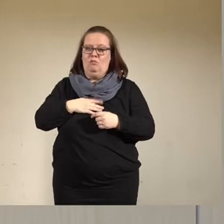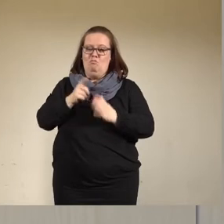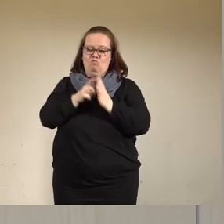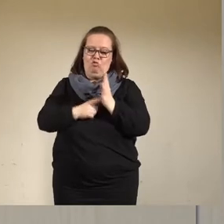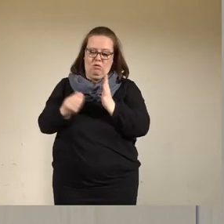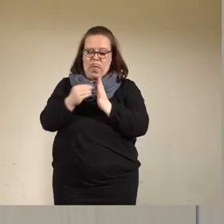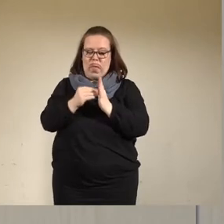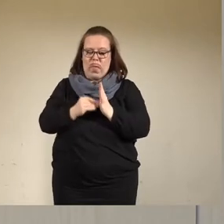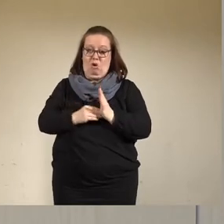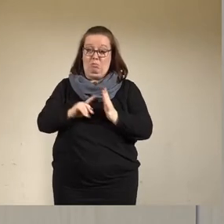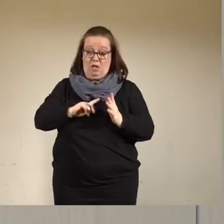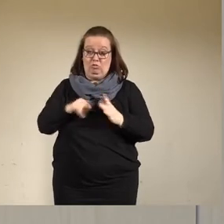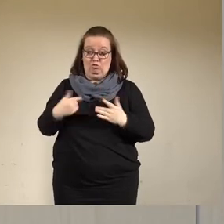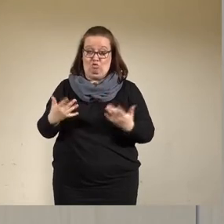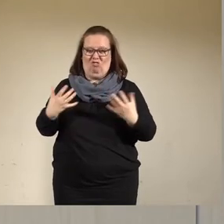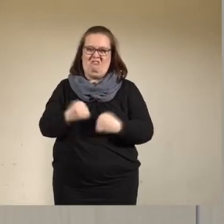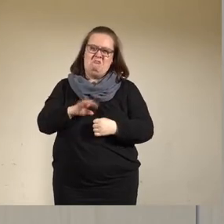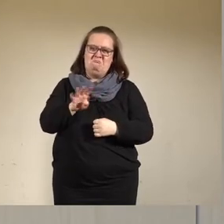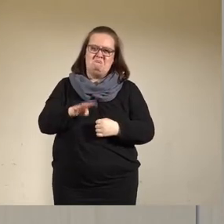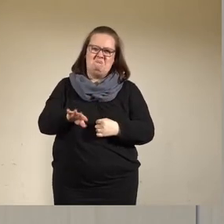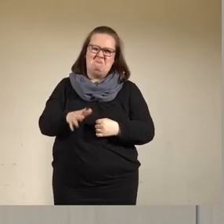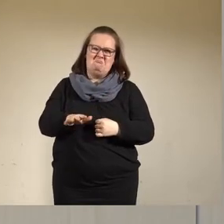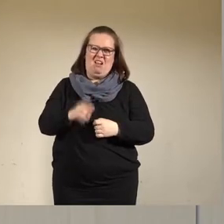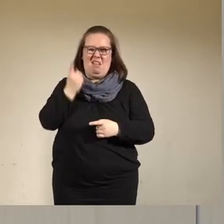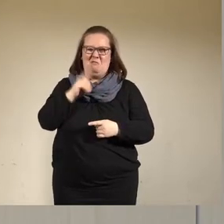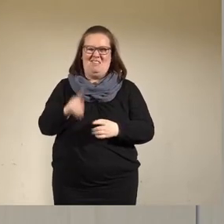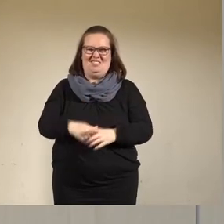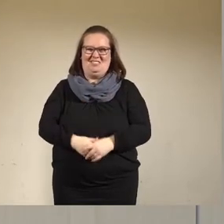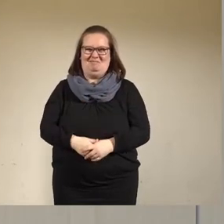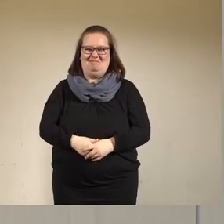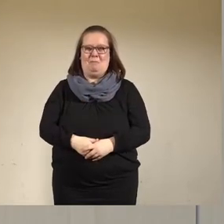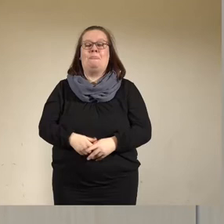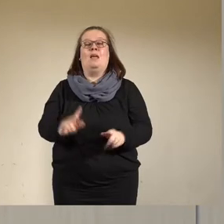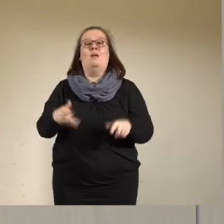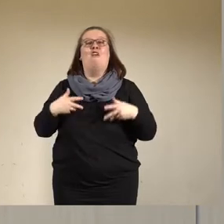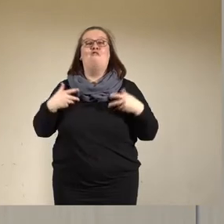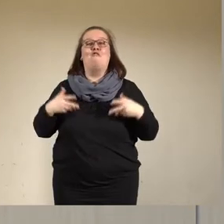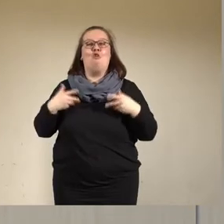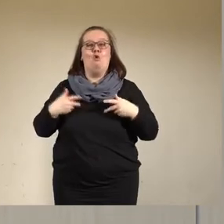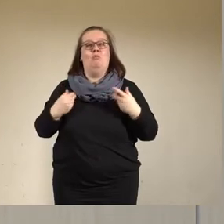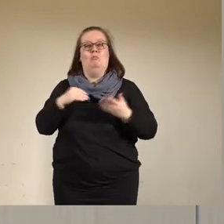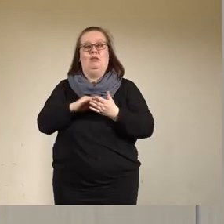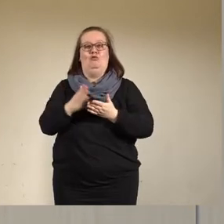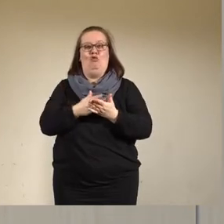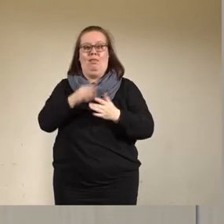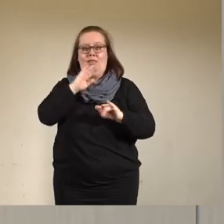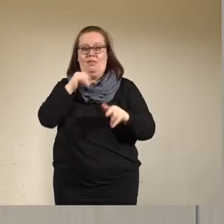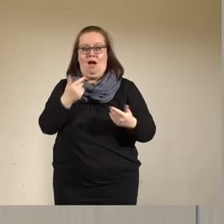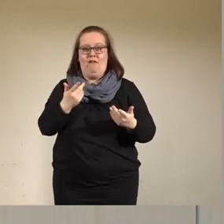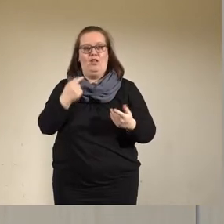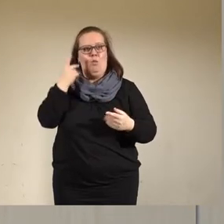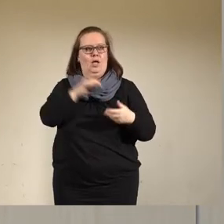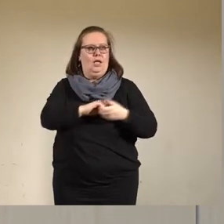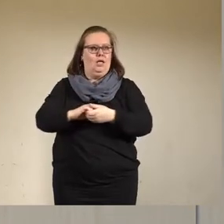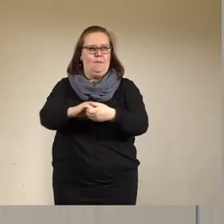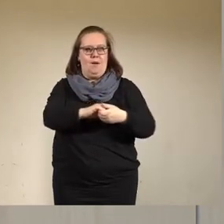Ob ich es so weit geschafft hätte, bin ich mir nicht ganz sicher. Auf jeden Fall sind wir froh, dass wir mitgestalten können. Und ich glaube, das, was uns